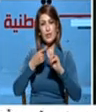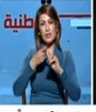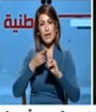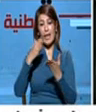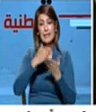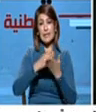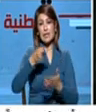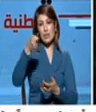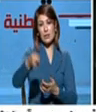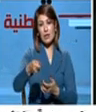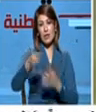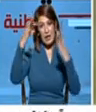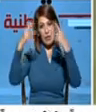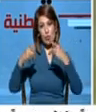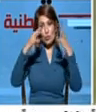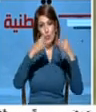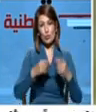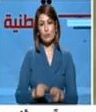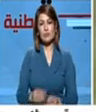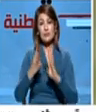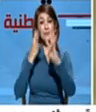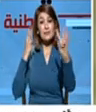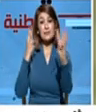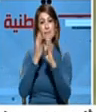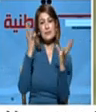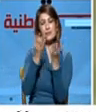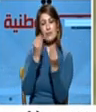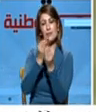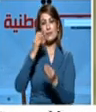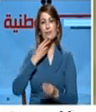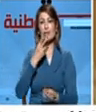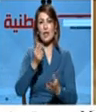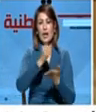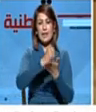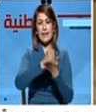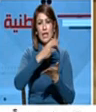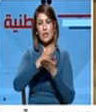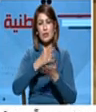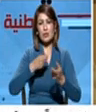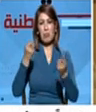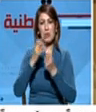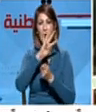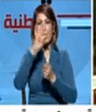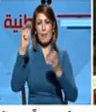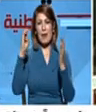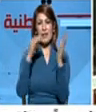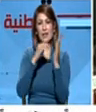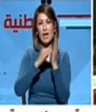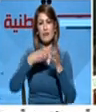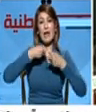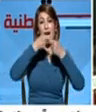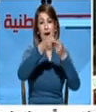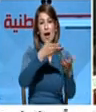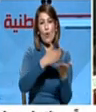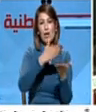البرنامج النظم الصفوف وتمكن البريد التونسي من تقديم قرابه اربعمائه البريديه لحد الان حسب